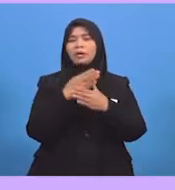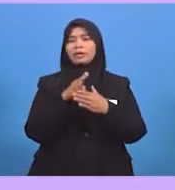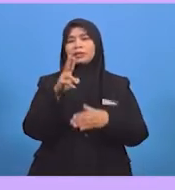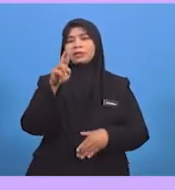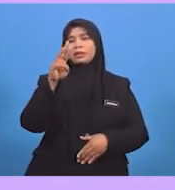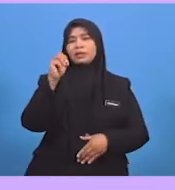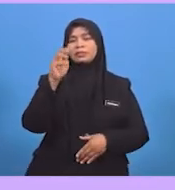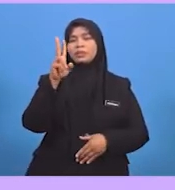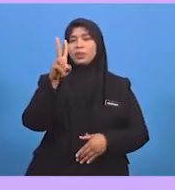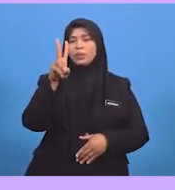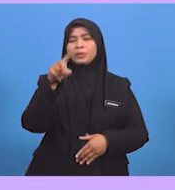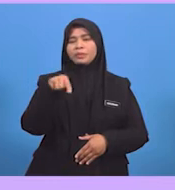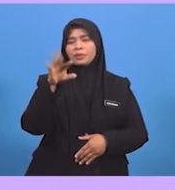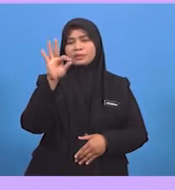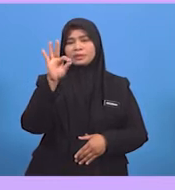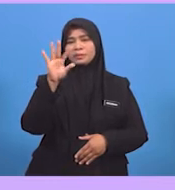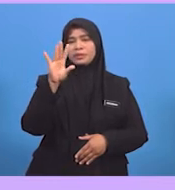RM2.9871 sama dengan